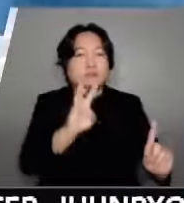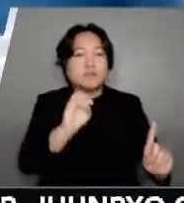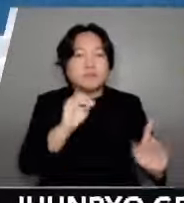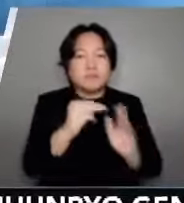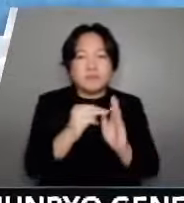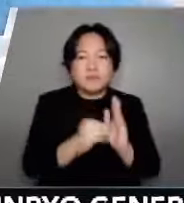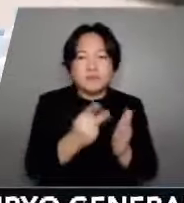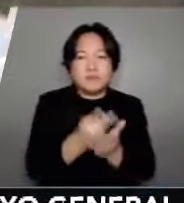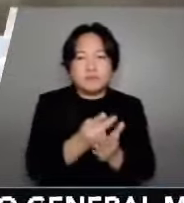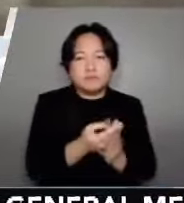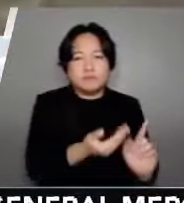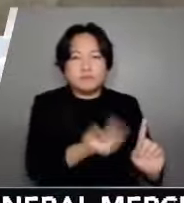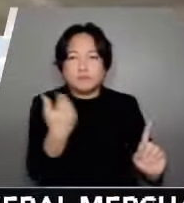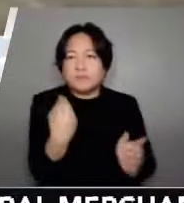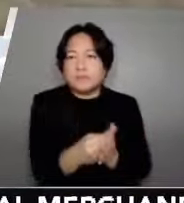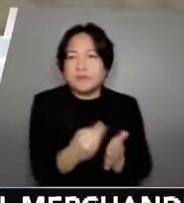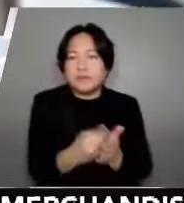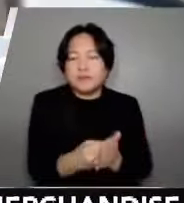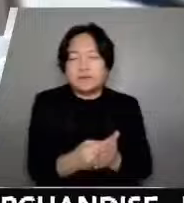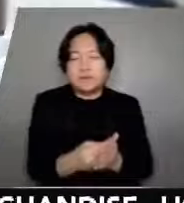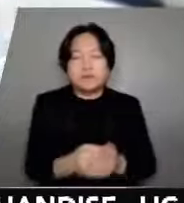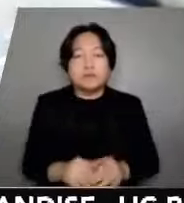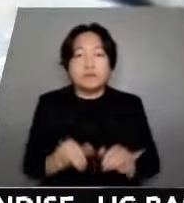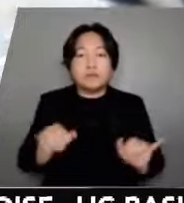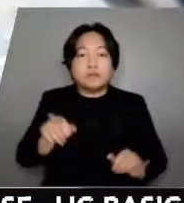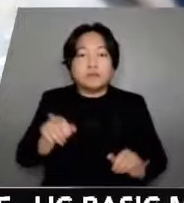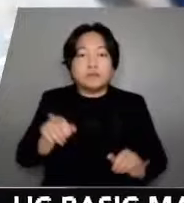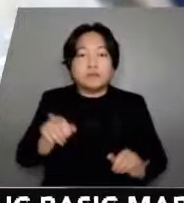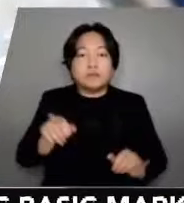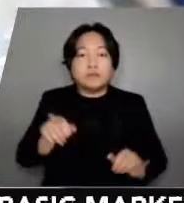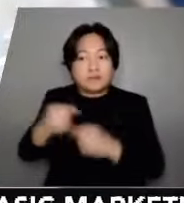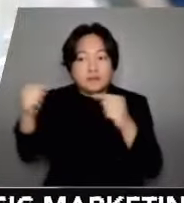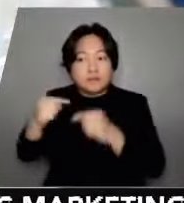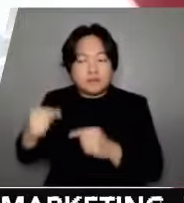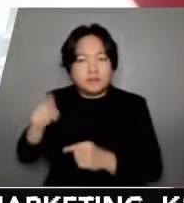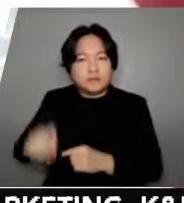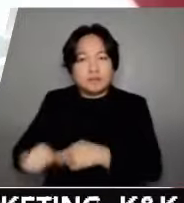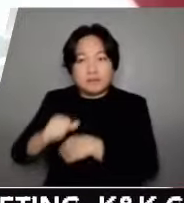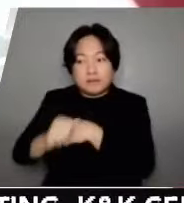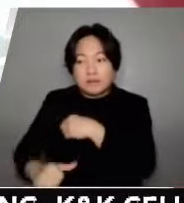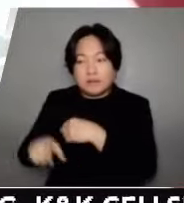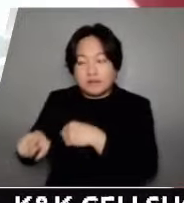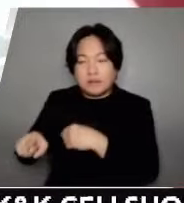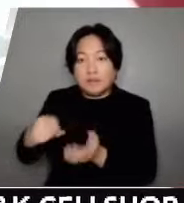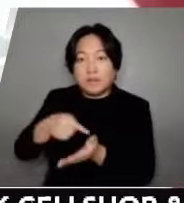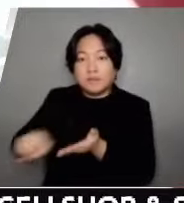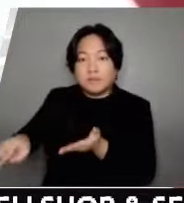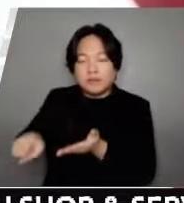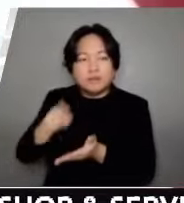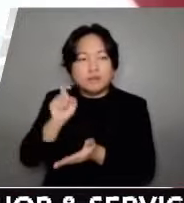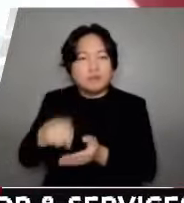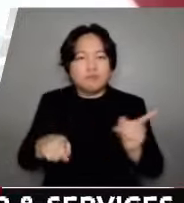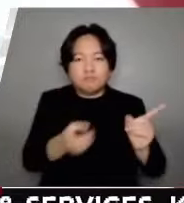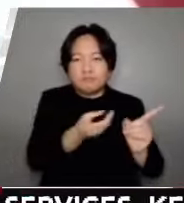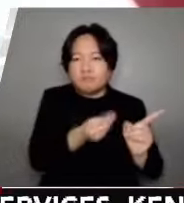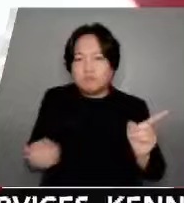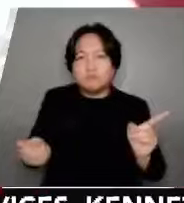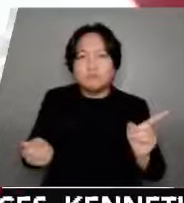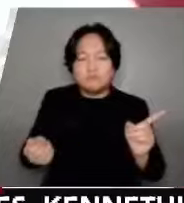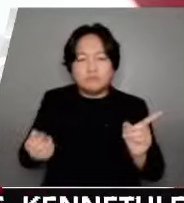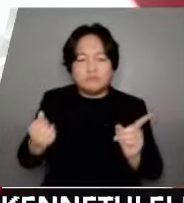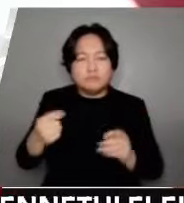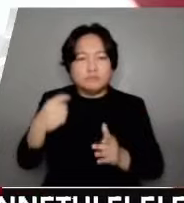Pati ang gasto sa operasyon ng nasugatang sundalo, baka ipasagot din sa China. Illegal acts kasi itong mga ginawa nila na ito. So